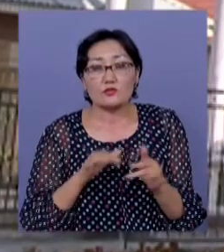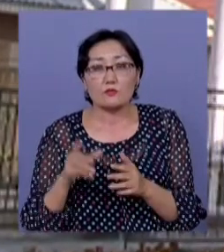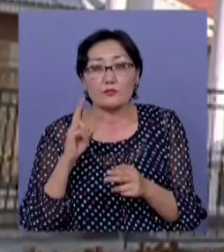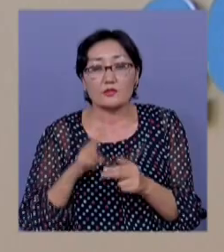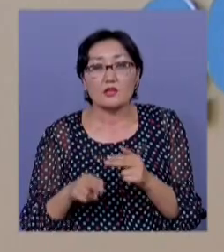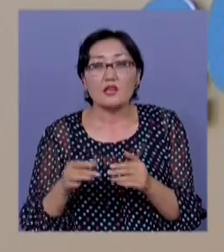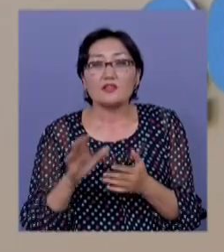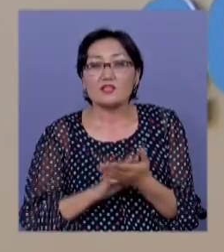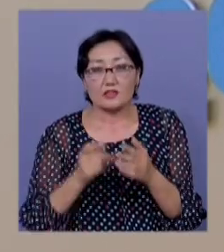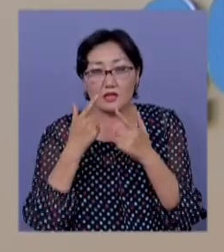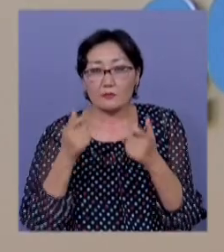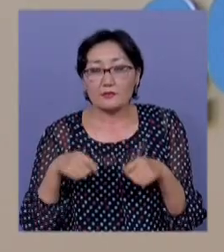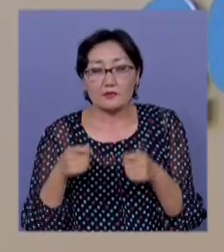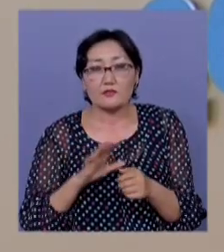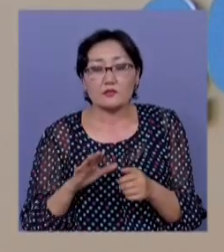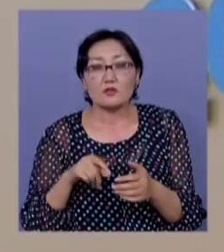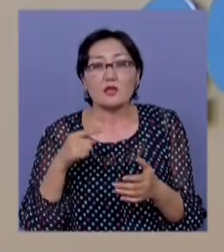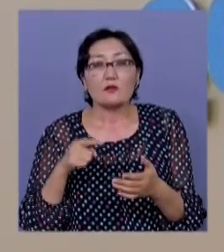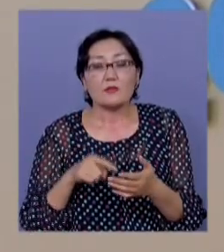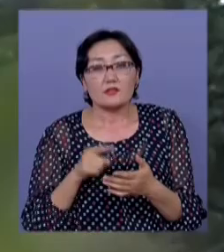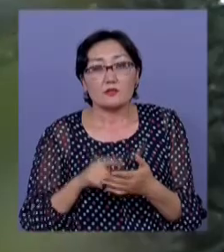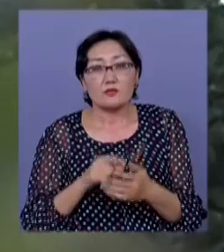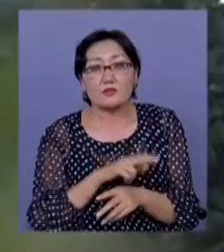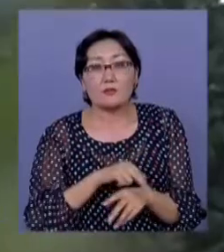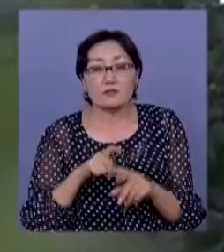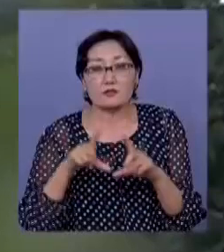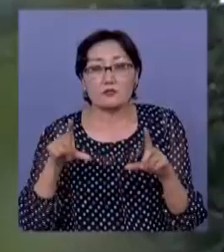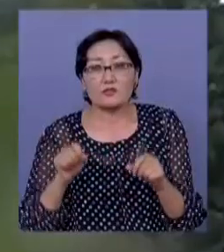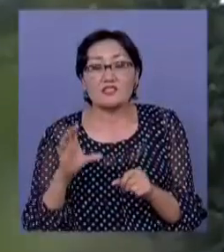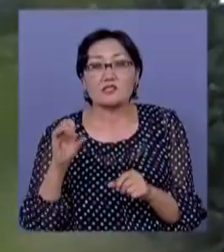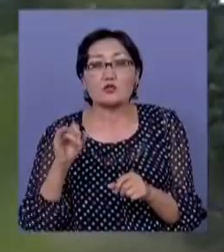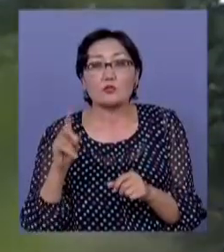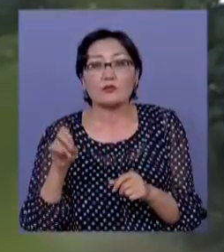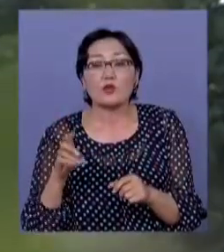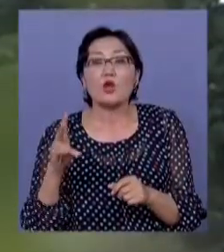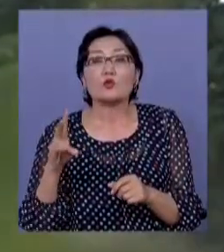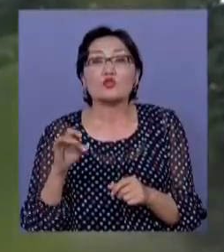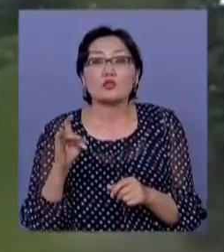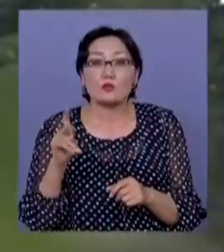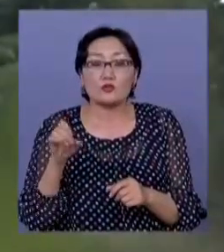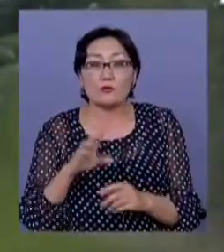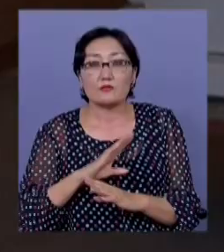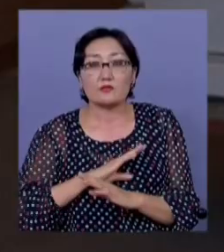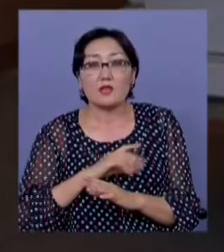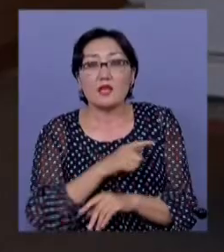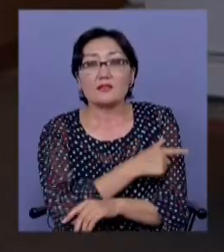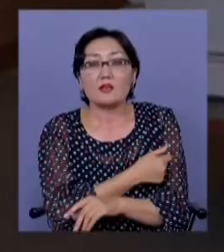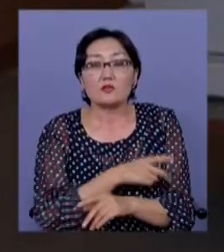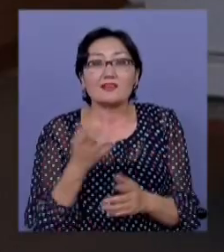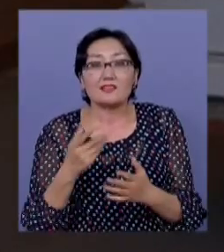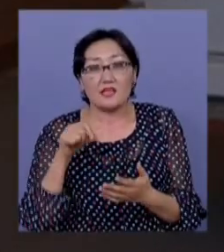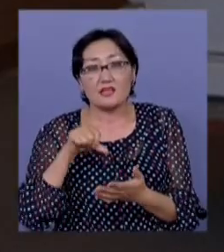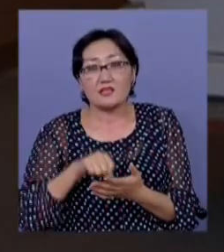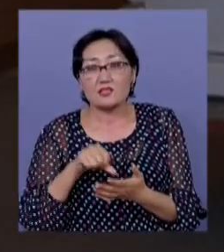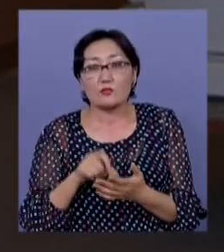ешқандай ақпарат бермейміз деп отыр. Ал қалалық полиция департаментінің басшысы Серік Күдебаевтың ұлы Нұрсұлтан Күдебаевтың өліміне дәрігердің қандай қатысы болуы